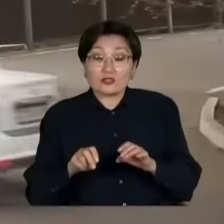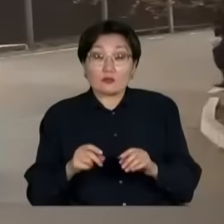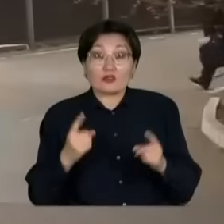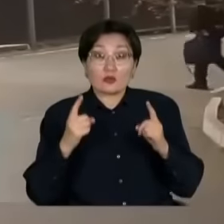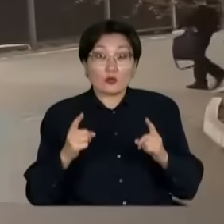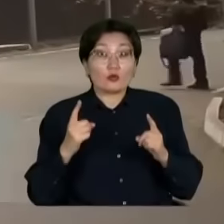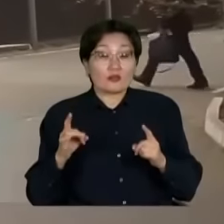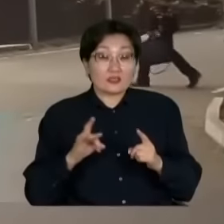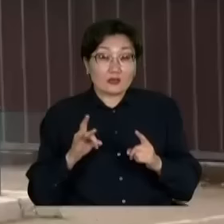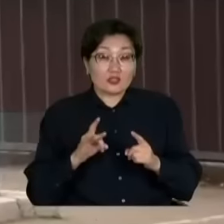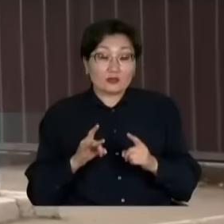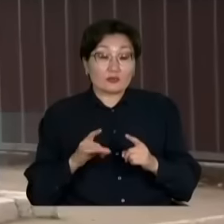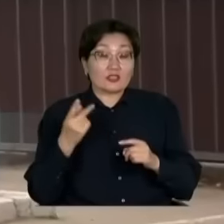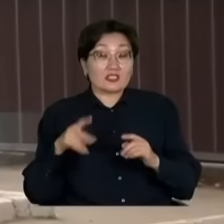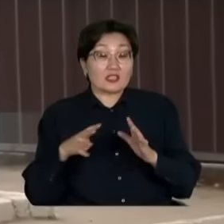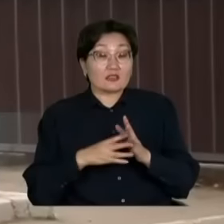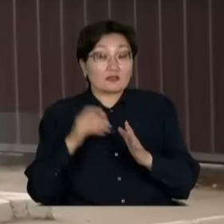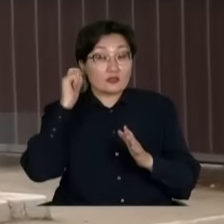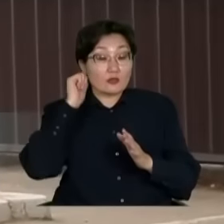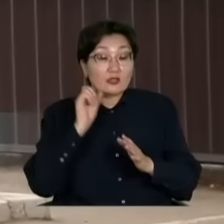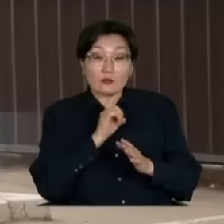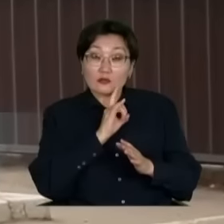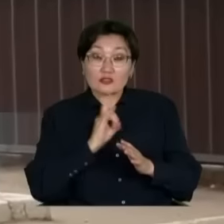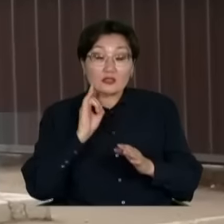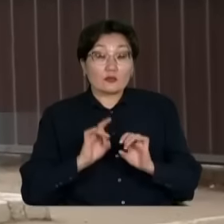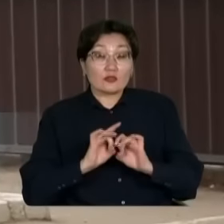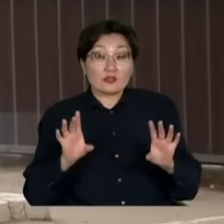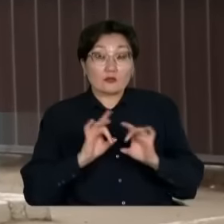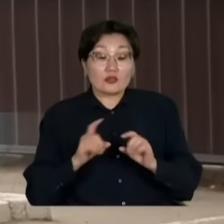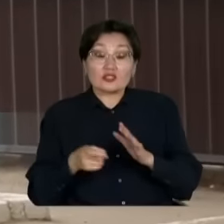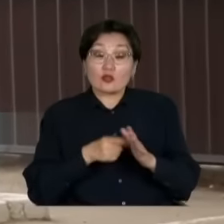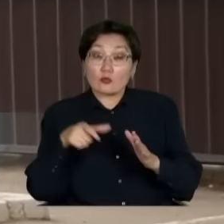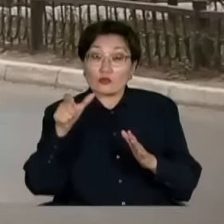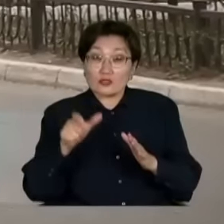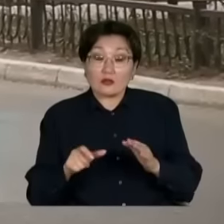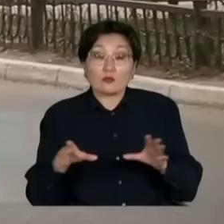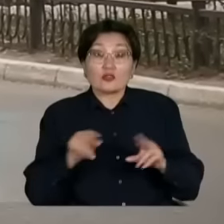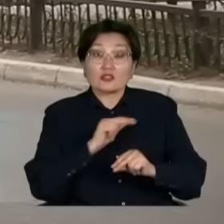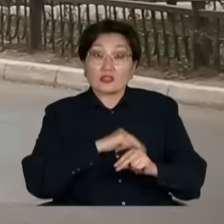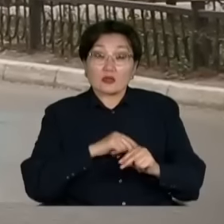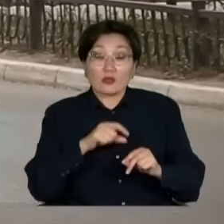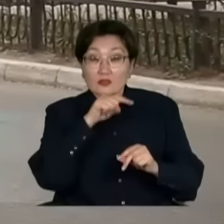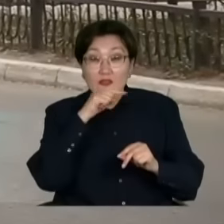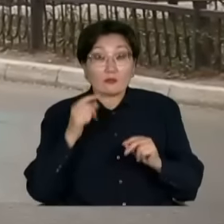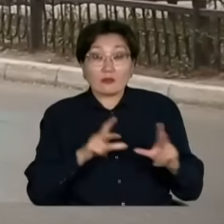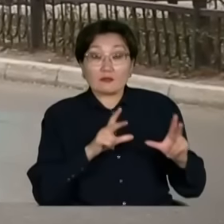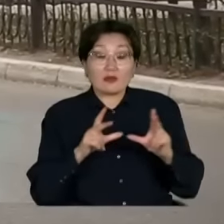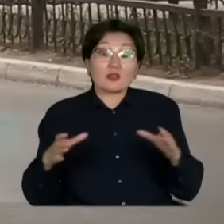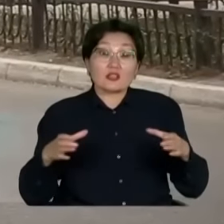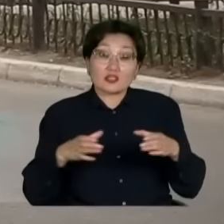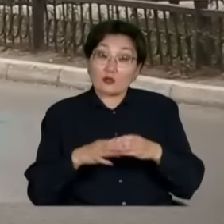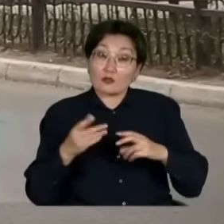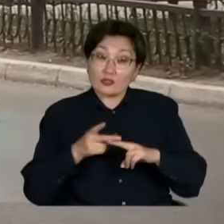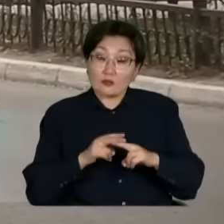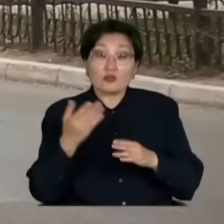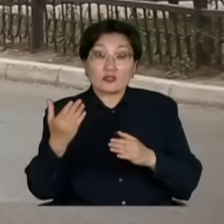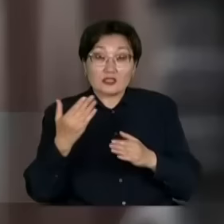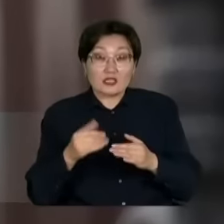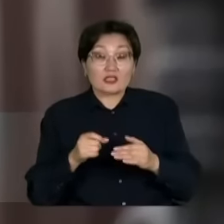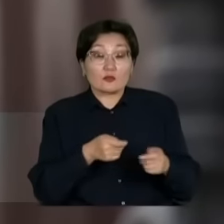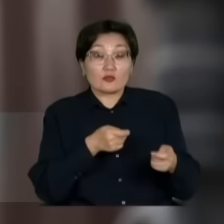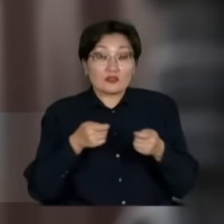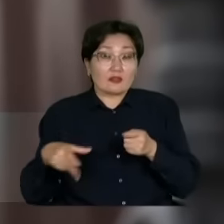крупном размере правда тридцати девятилетняя бизнесвумен рассказала следователям что сотрудни с российской мебельной компанией которая якобы и